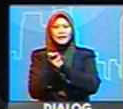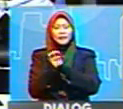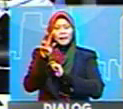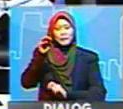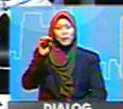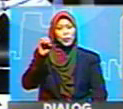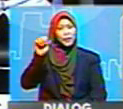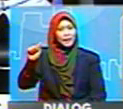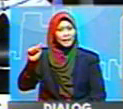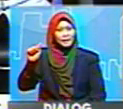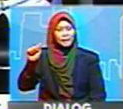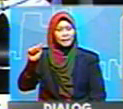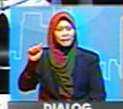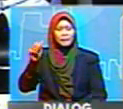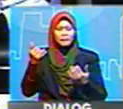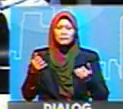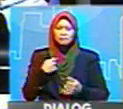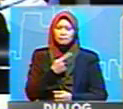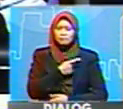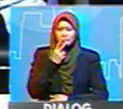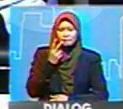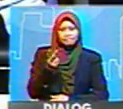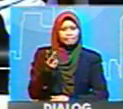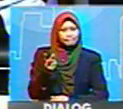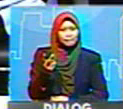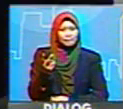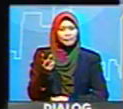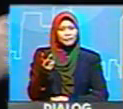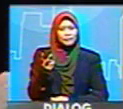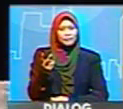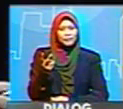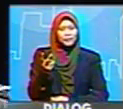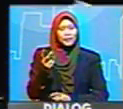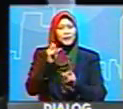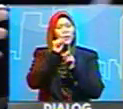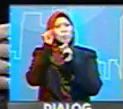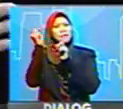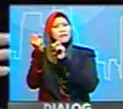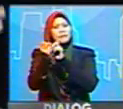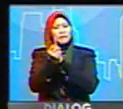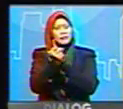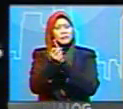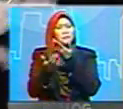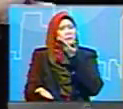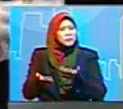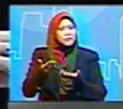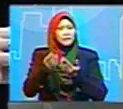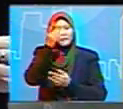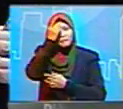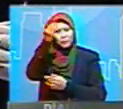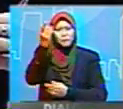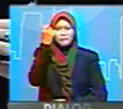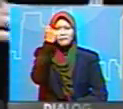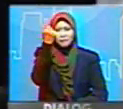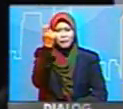moa er kita juga melihat sebenarnya er satu senario dan datuk pastinya memahami gelodak